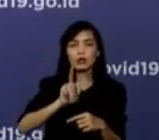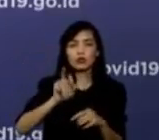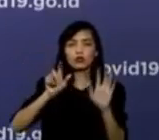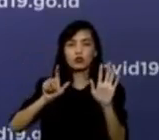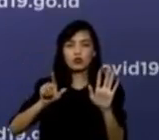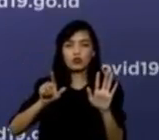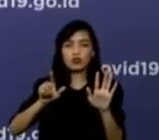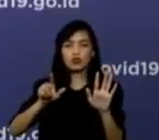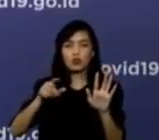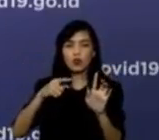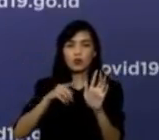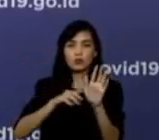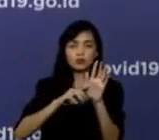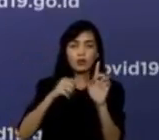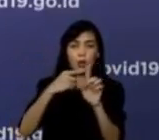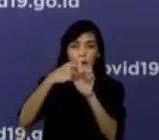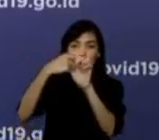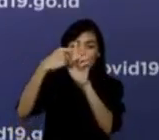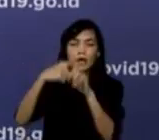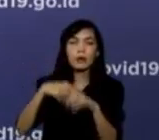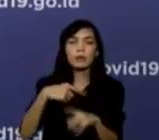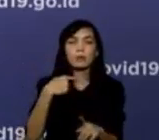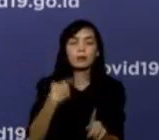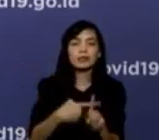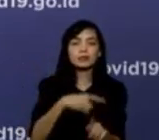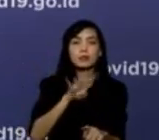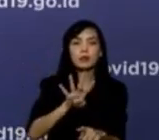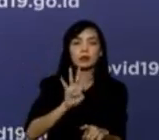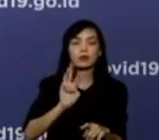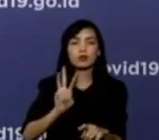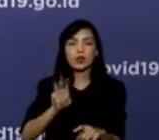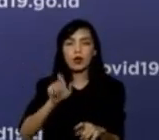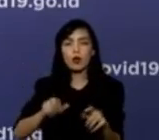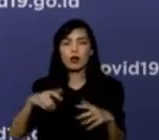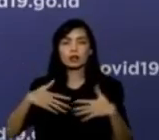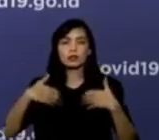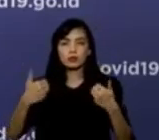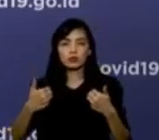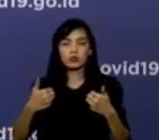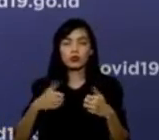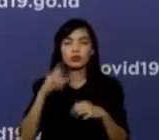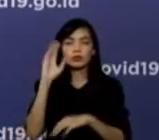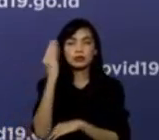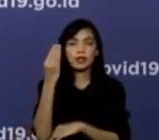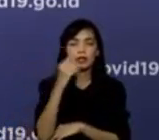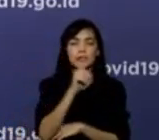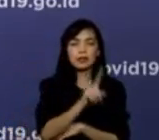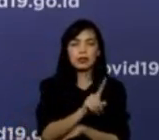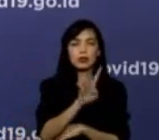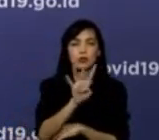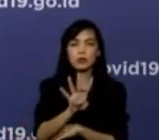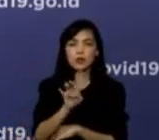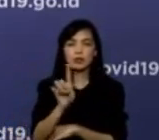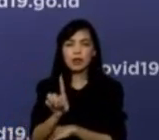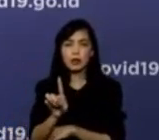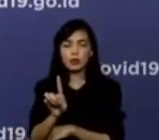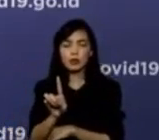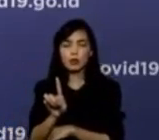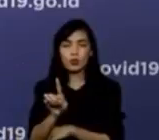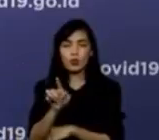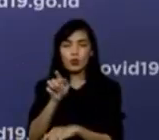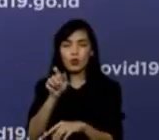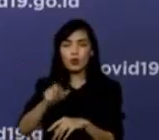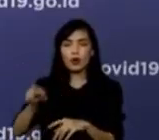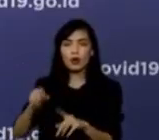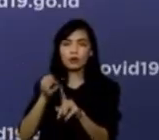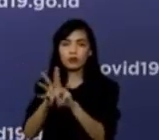kasus konfirmasi baru dan 43 kasus sembuh. DKI Jakarta 141 kasus